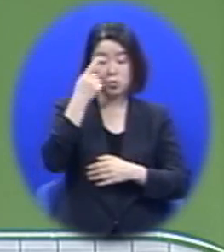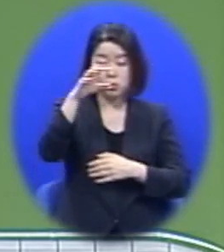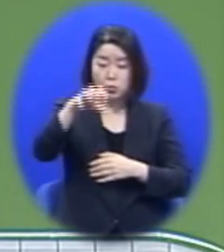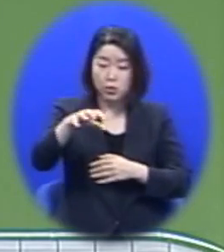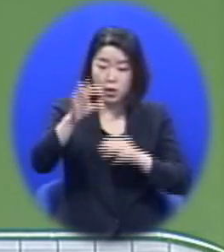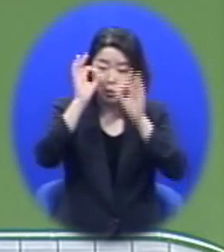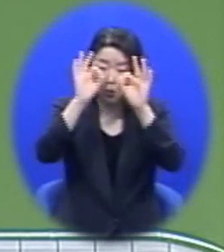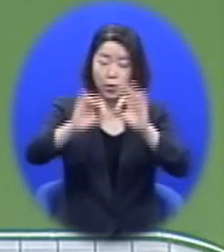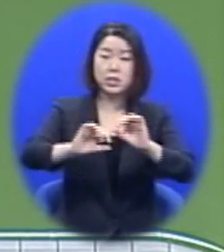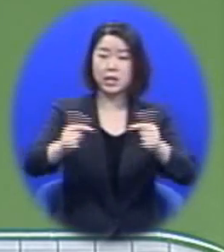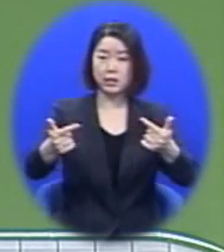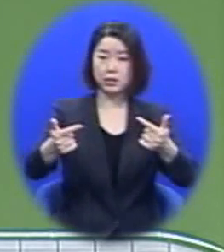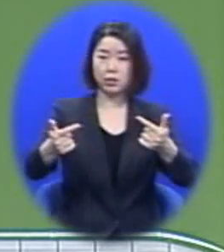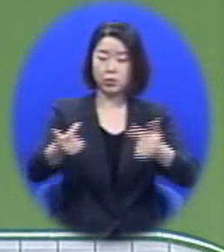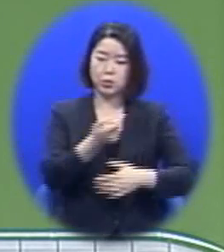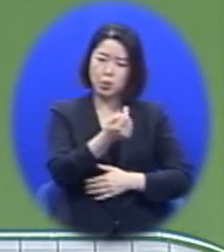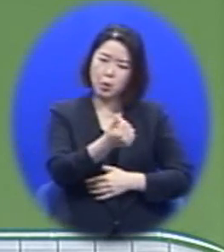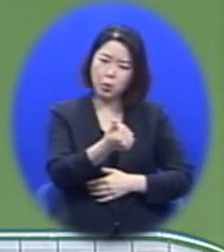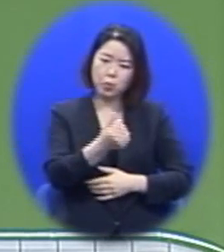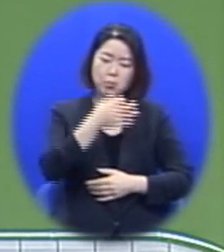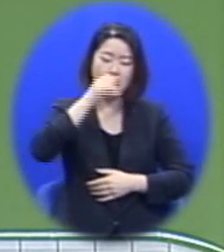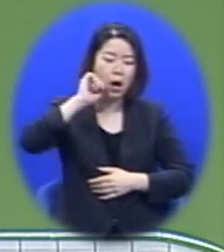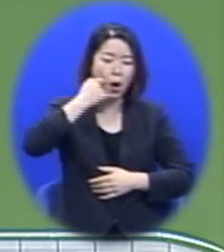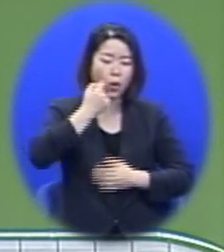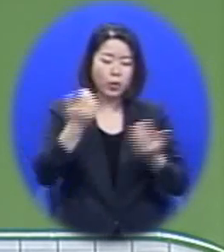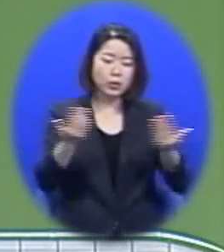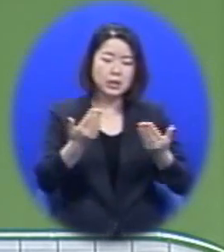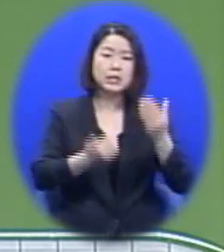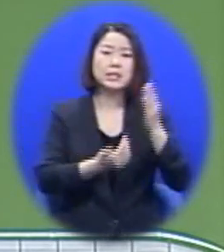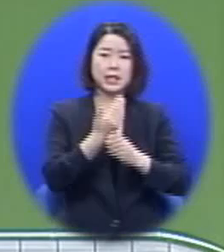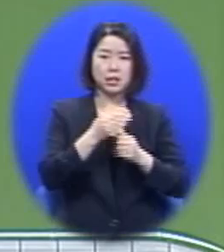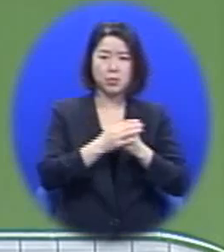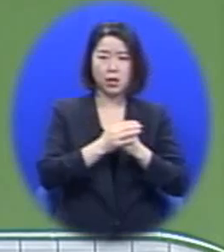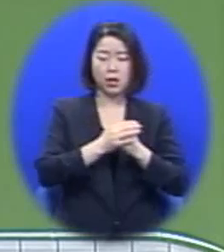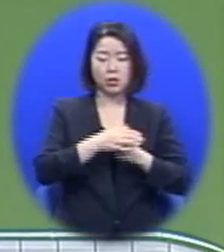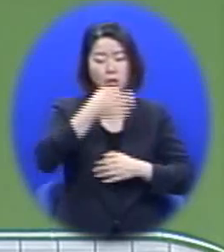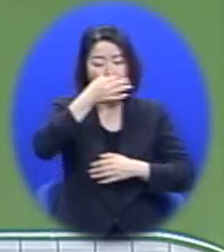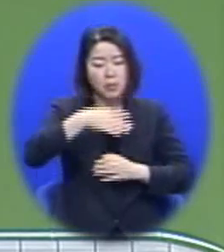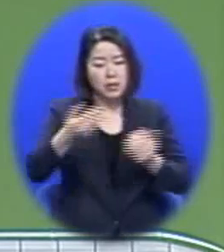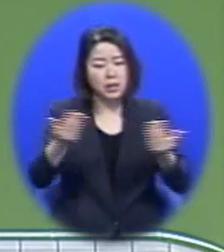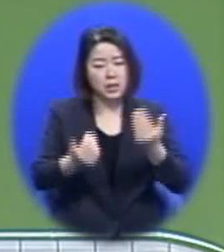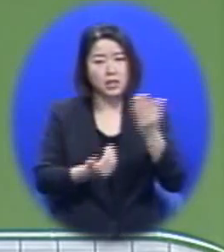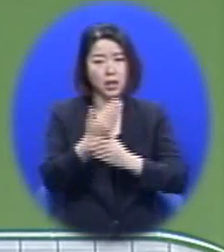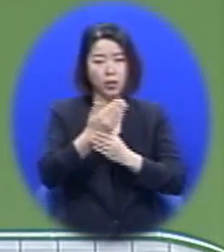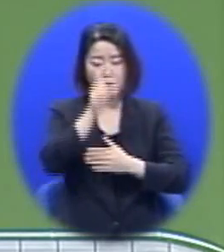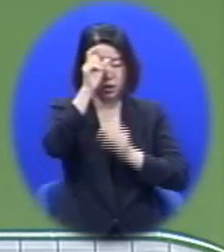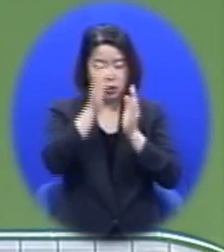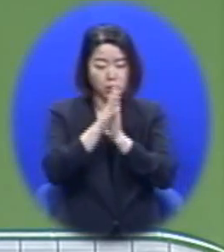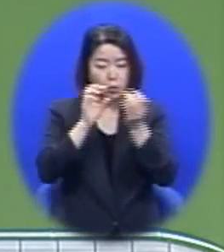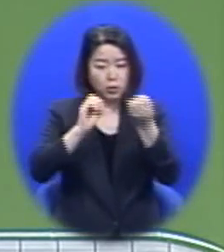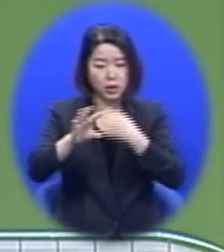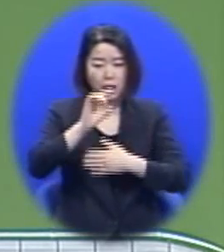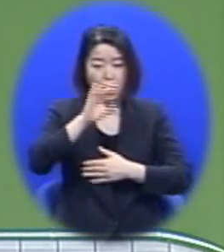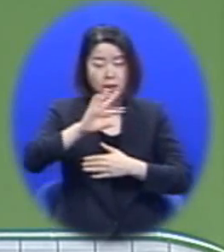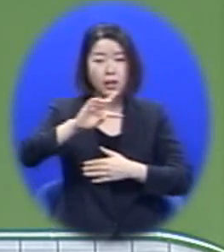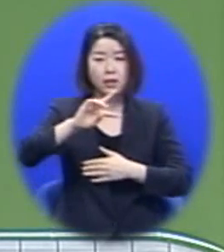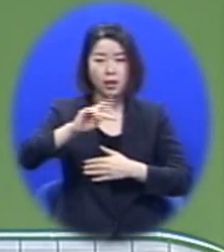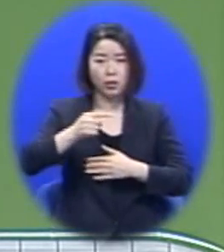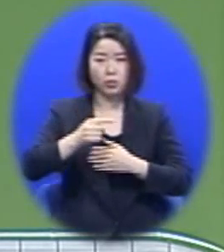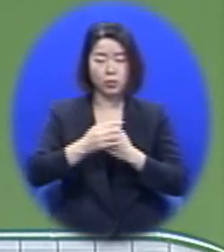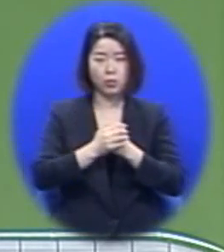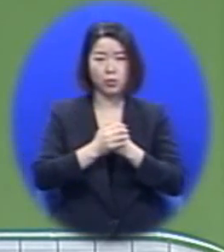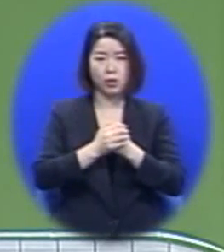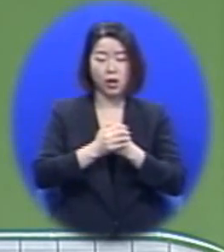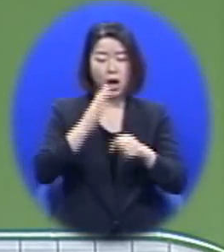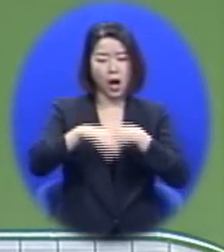않으신다고 조금만 어려운 일이 생겼다고 조금만 힘든 일이 있다고 조금만 기도가 응답이 안 된다고